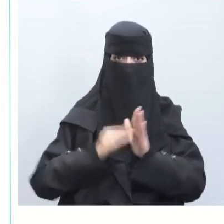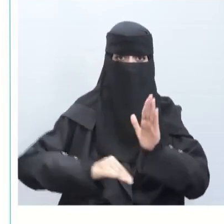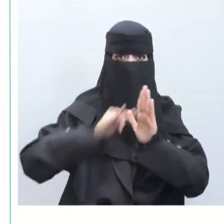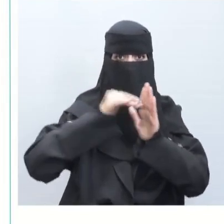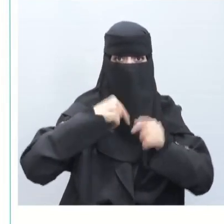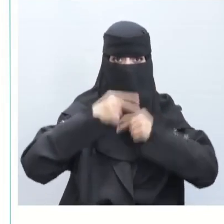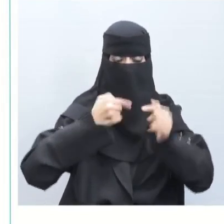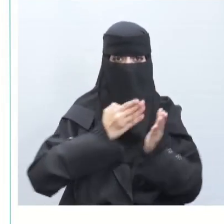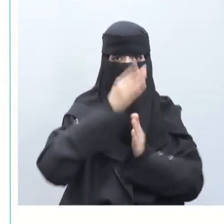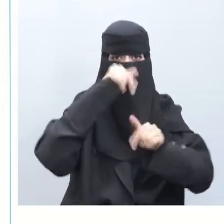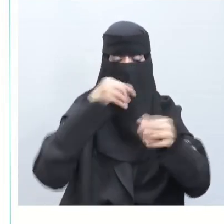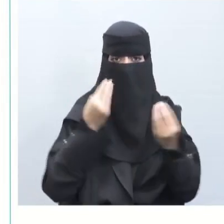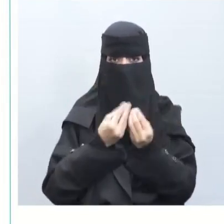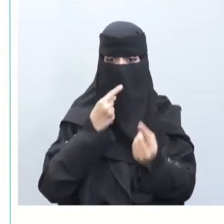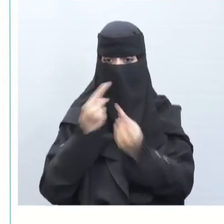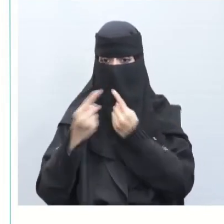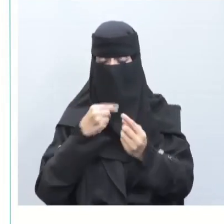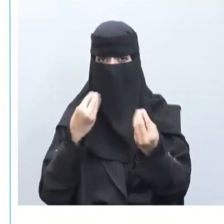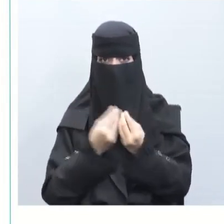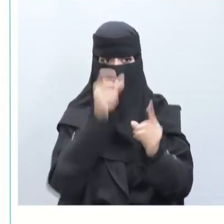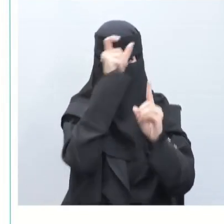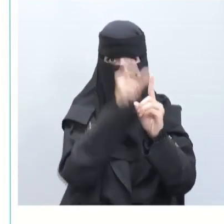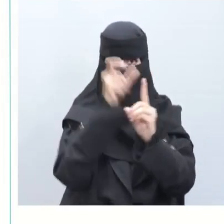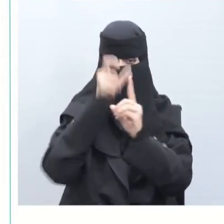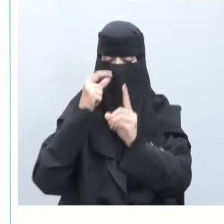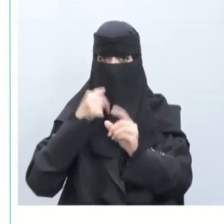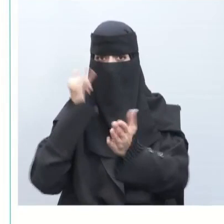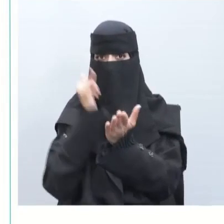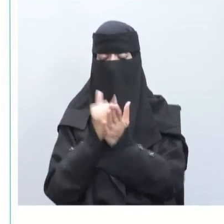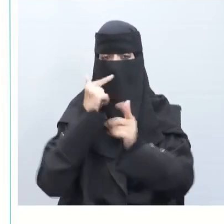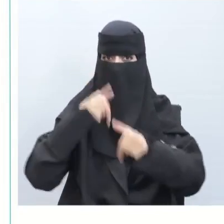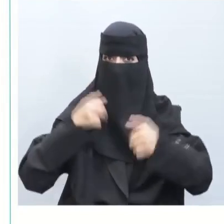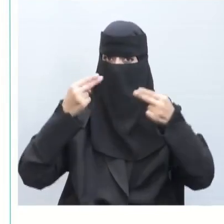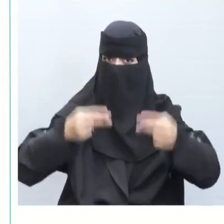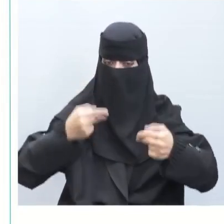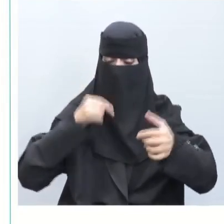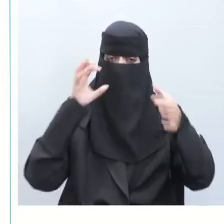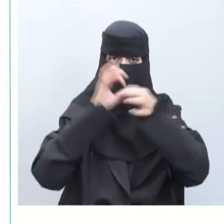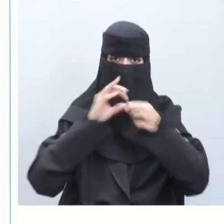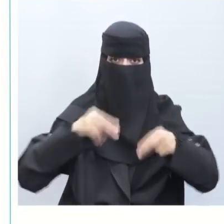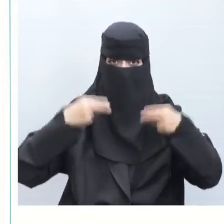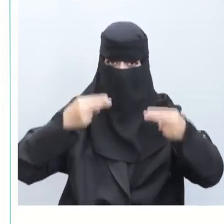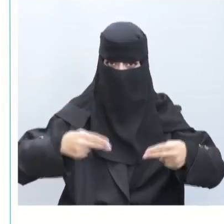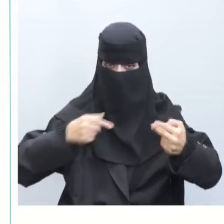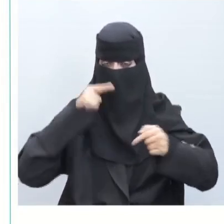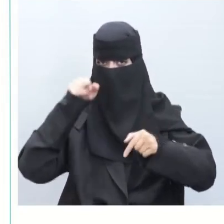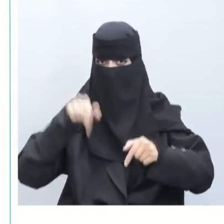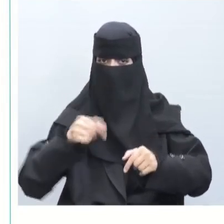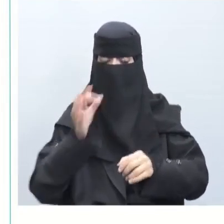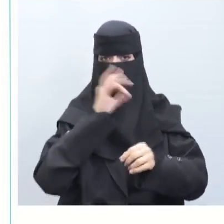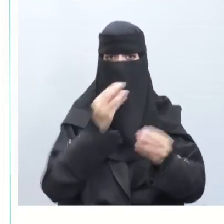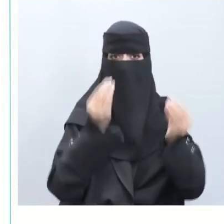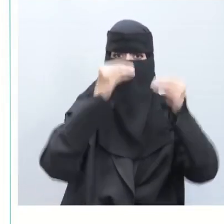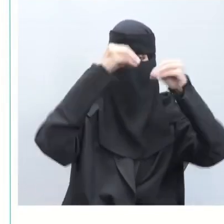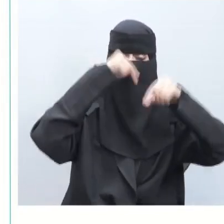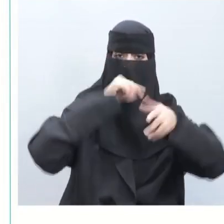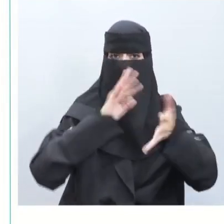المطلوب بالتشاور مع اصحاب المصلحه الرئيسيين في الفعاليه الذين لهم علاقه في الفعاليه وهم قد يكون المستثمر قد